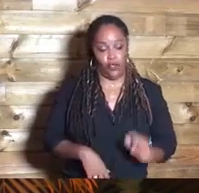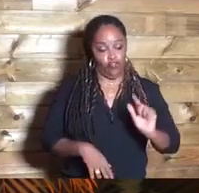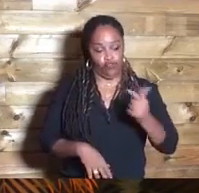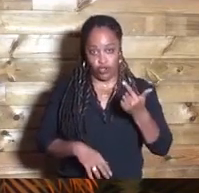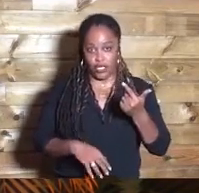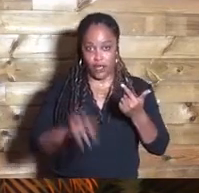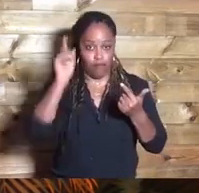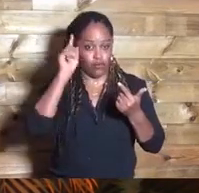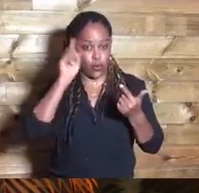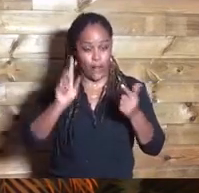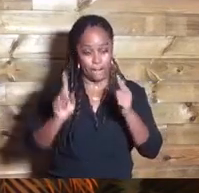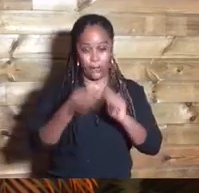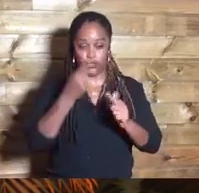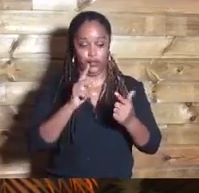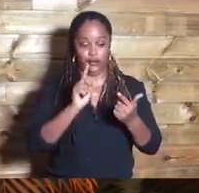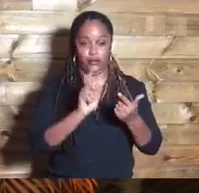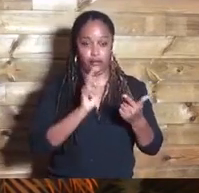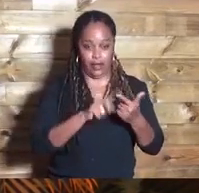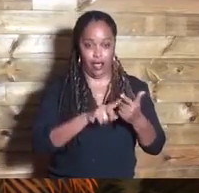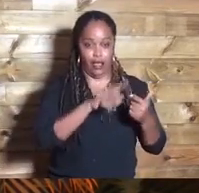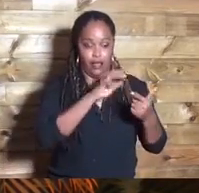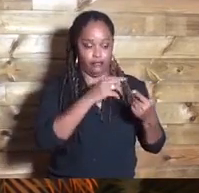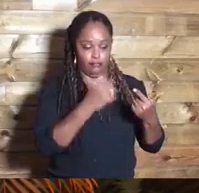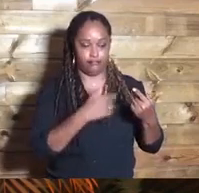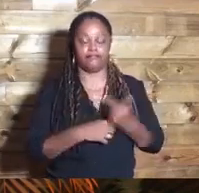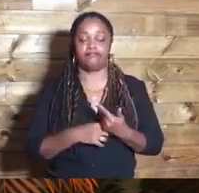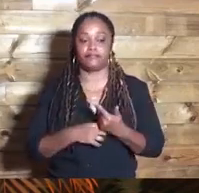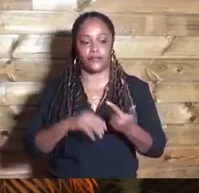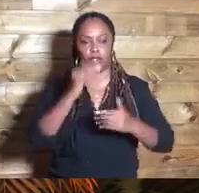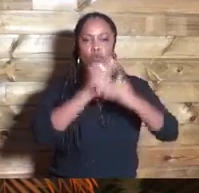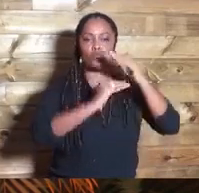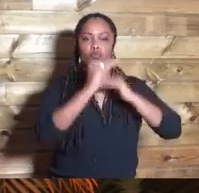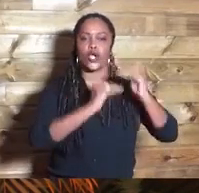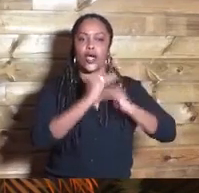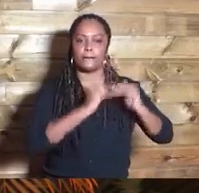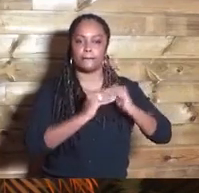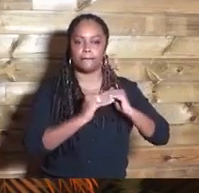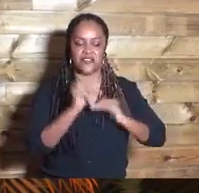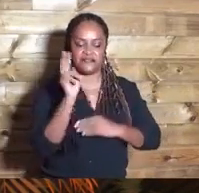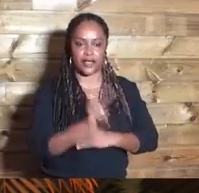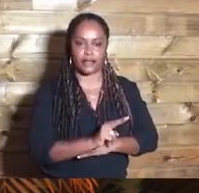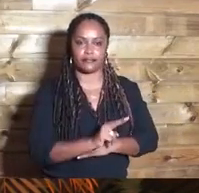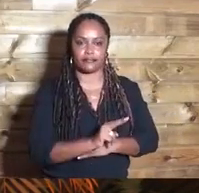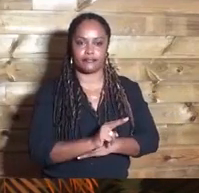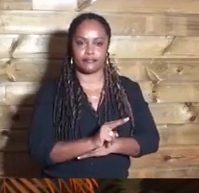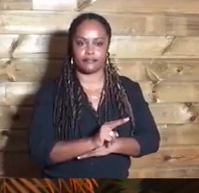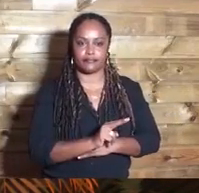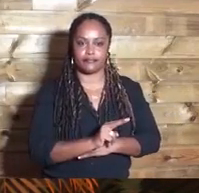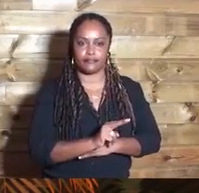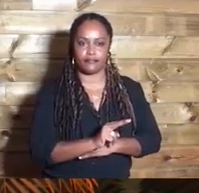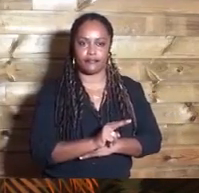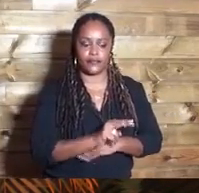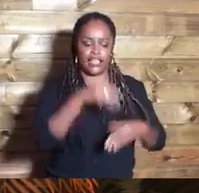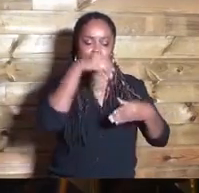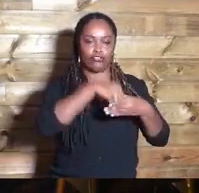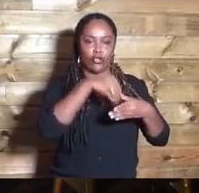initiative est osée, je vais vite, hein, vous avez bien compris, c'est que le programme, il est réaliste, mais il y a une part de